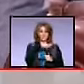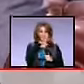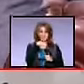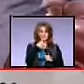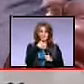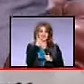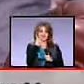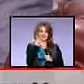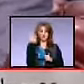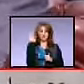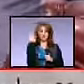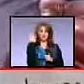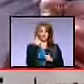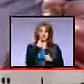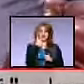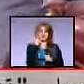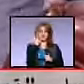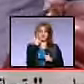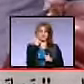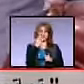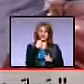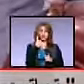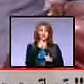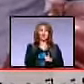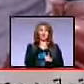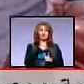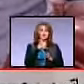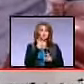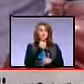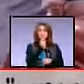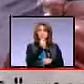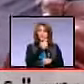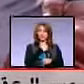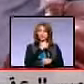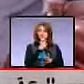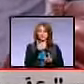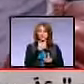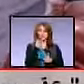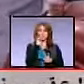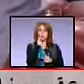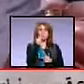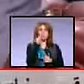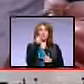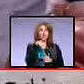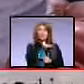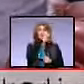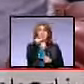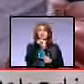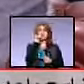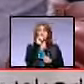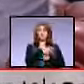4 5 سنين قعدنا نفكر نسمي البرنامج ايه، برنامج بيهتم بالناس، بالناس